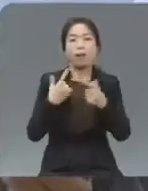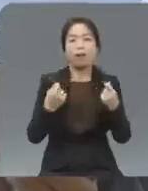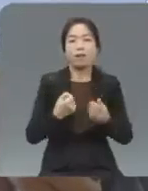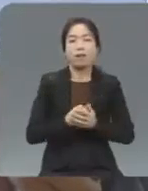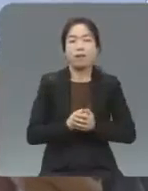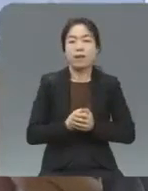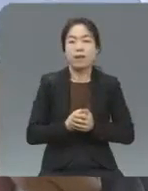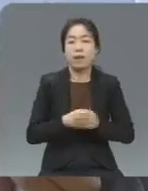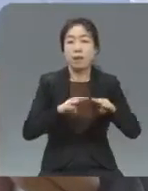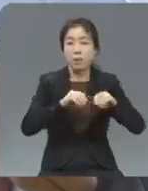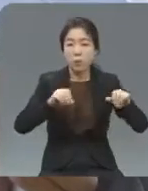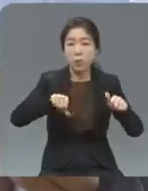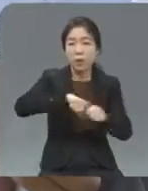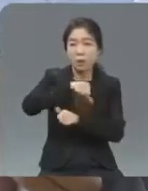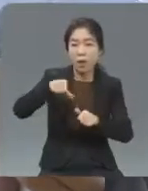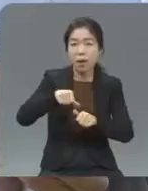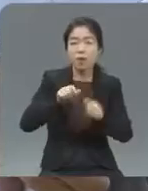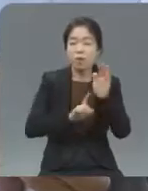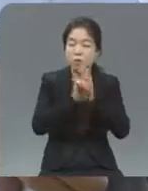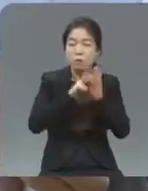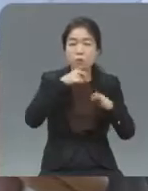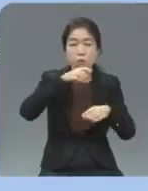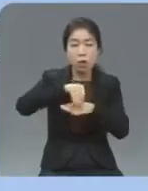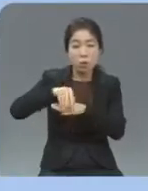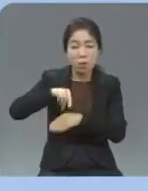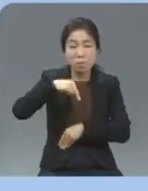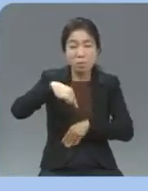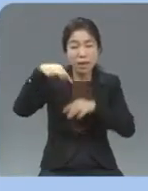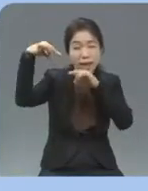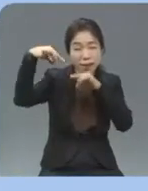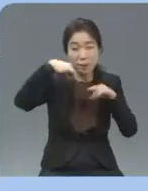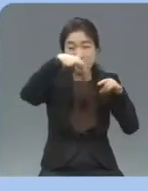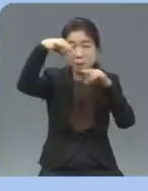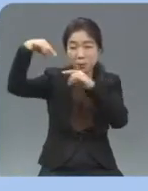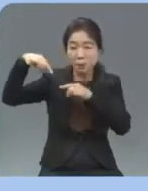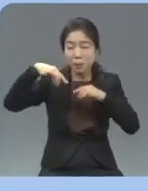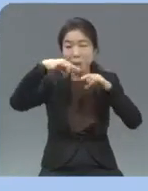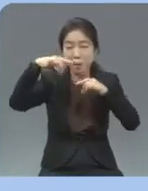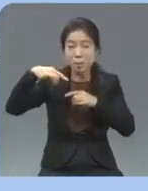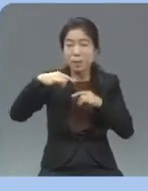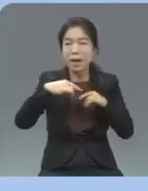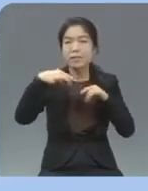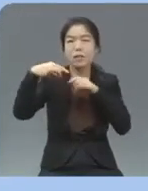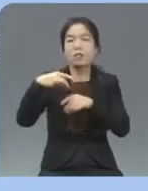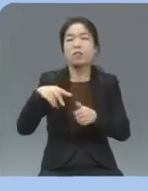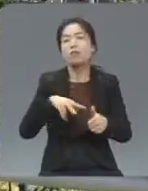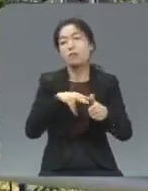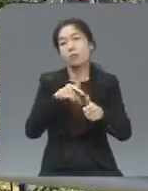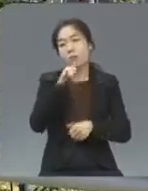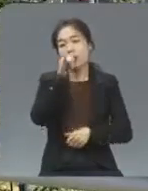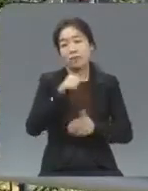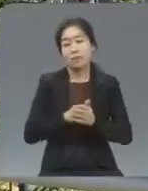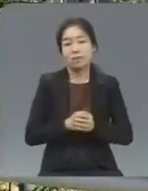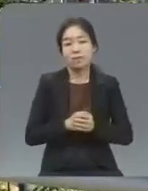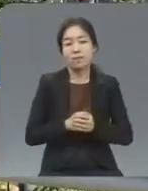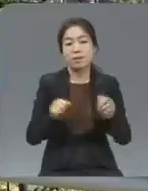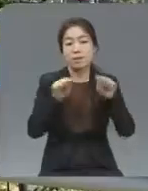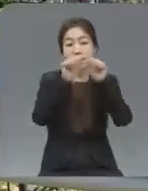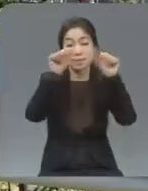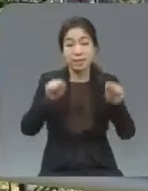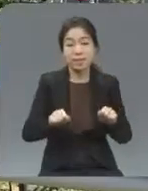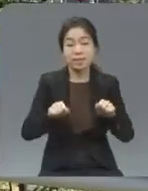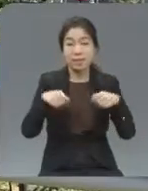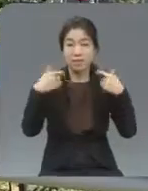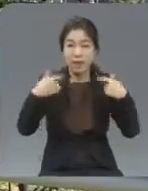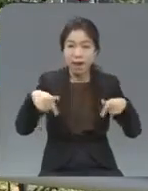토양 환경과 기온, 습도 등은 현장에 설치된 센서를 통해 실시간으로 전송됩니다. 시스템은 그